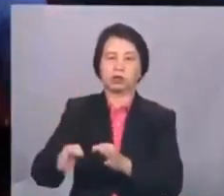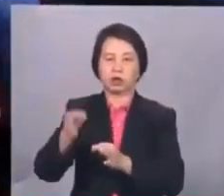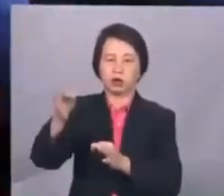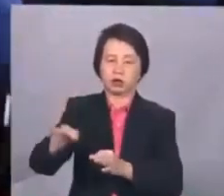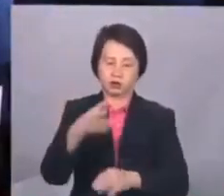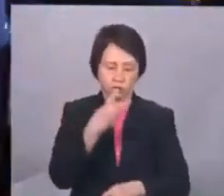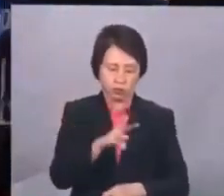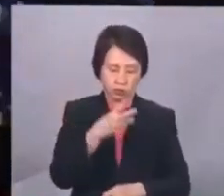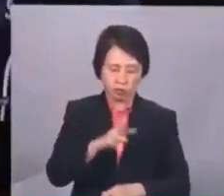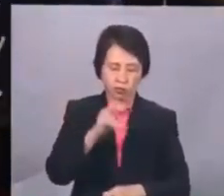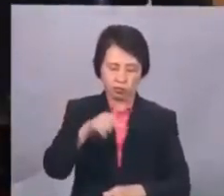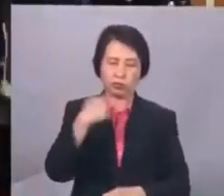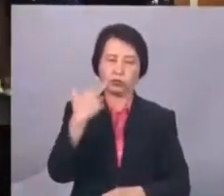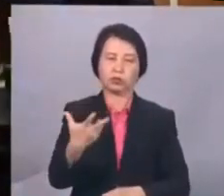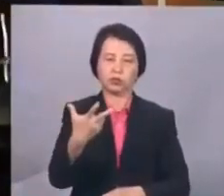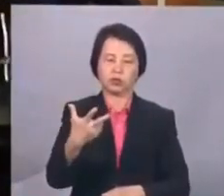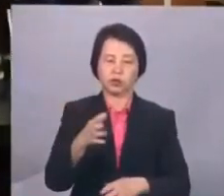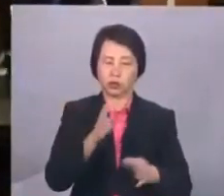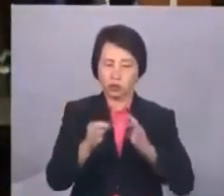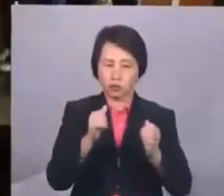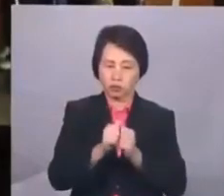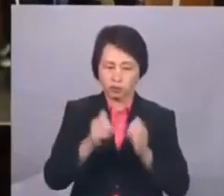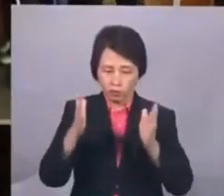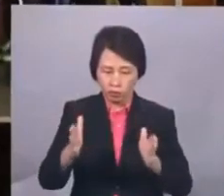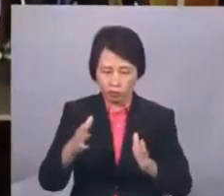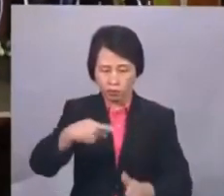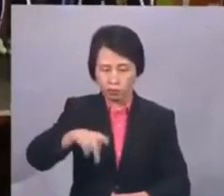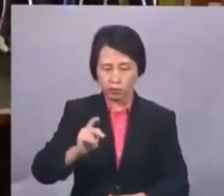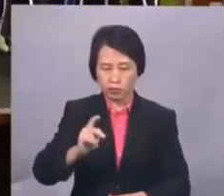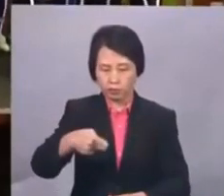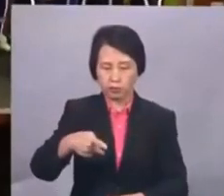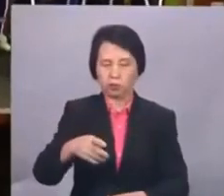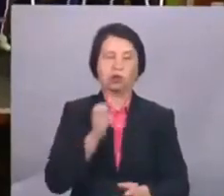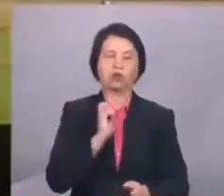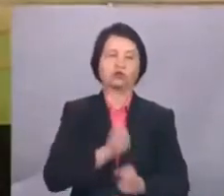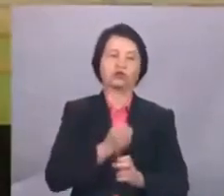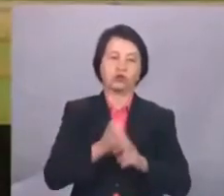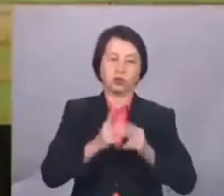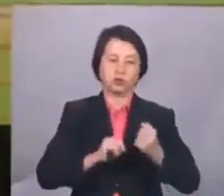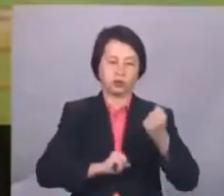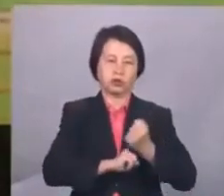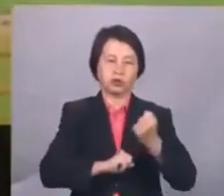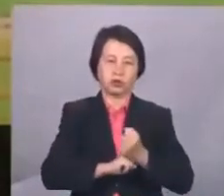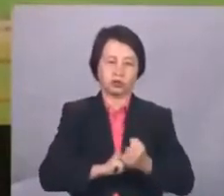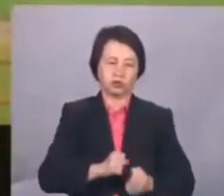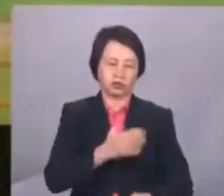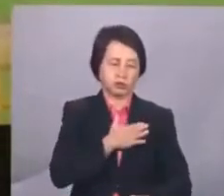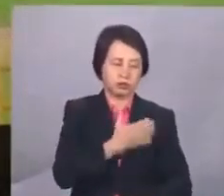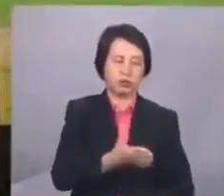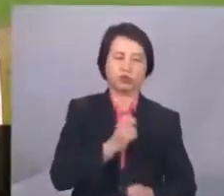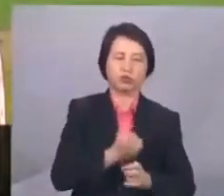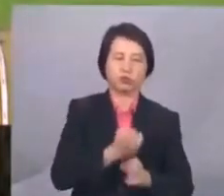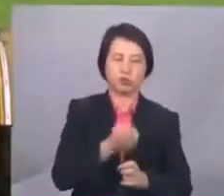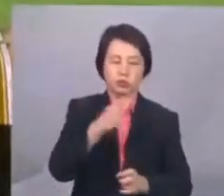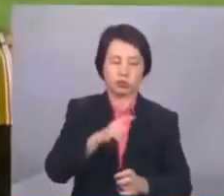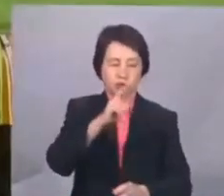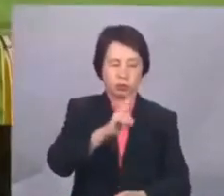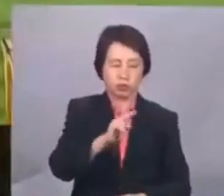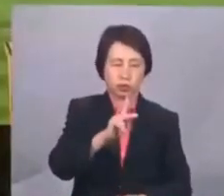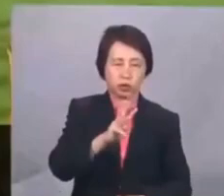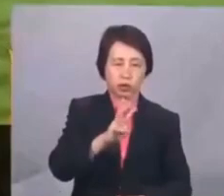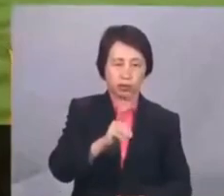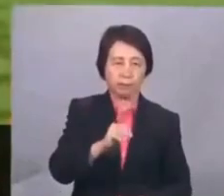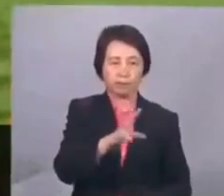sejak 16 mas lalu jelasnya tempo pipi tersebut juga menukarkan pihak Nazi dalam memenuhi komitmen kepada pasukan yuk